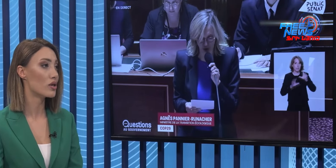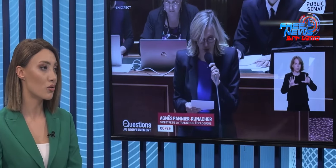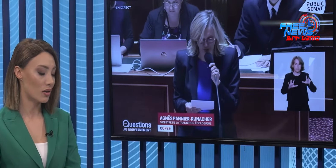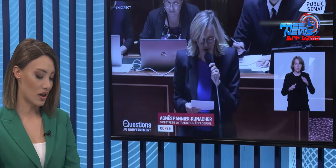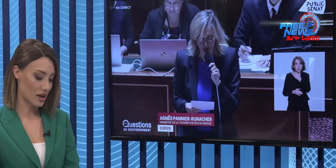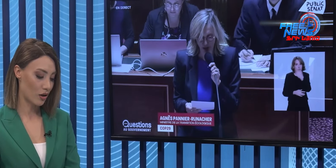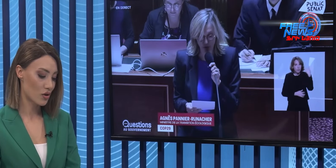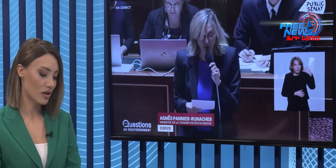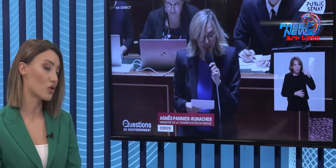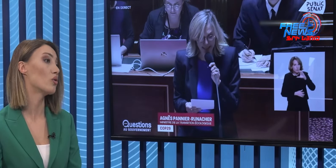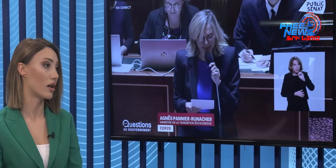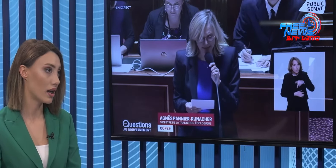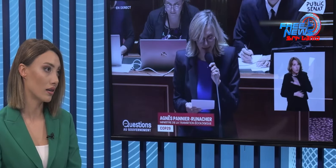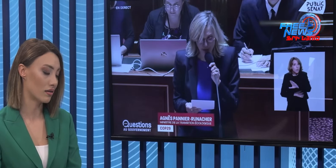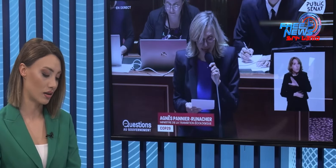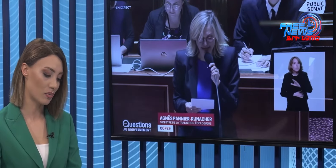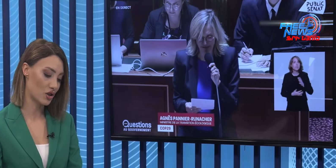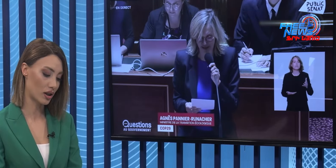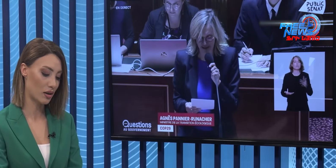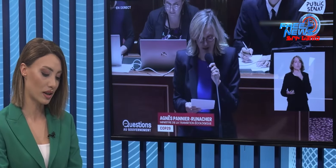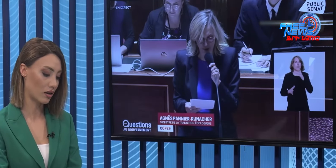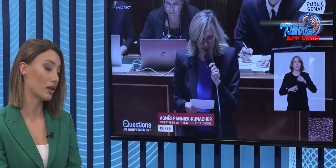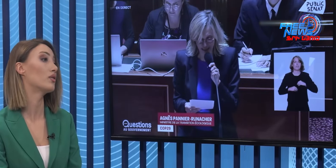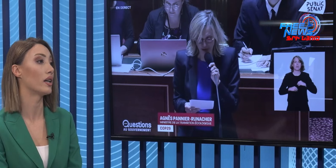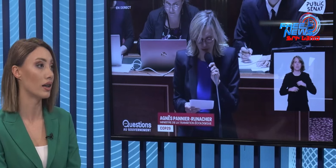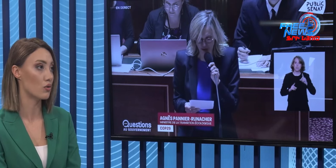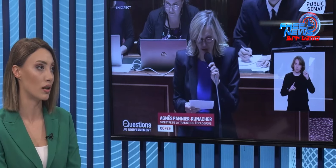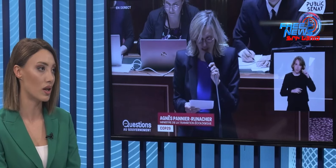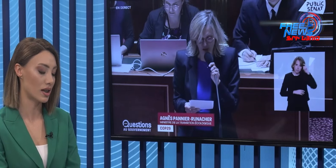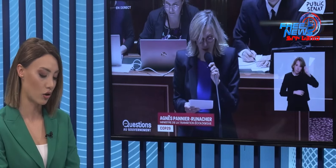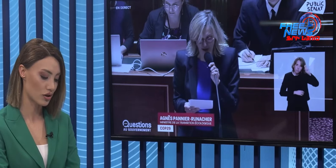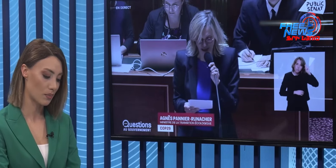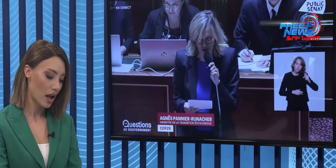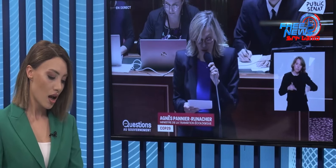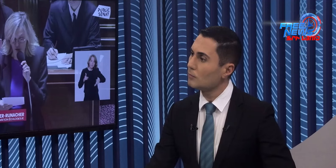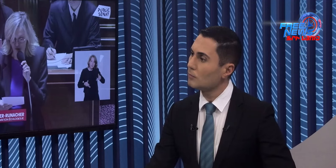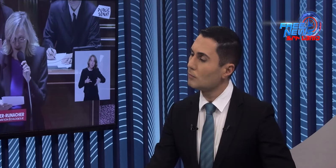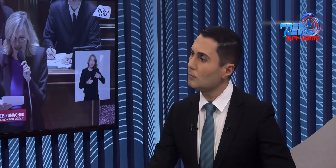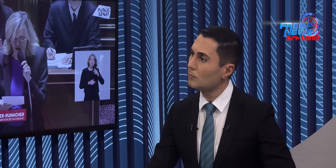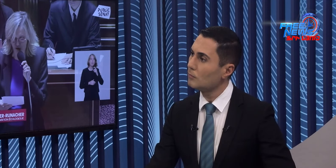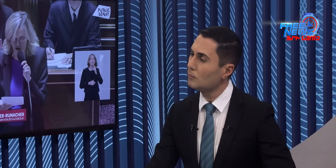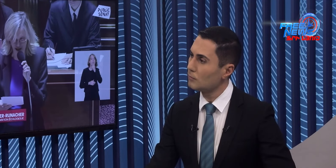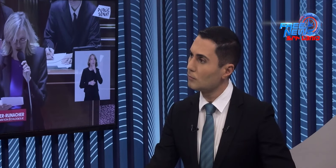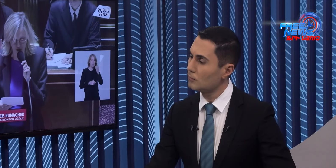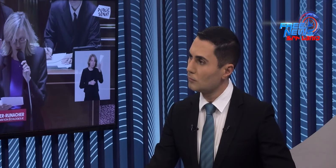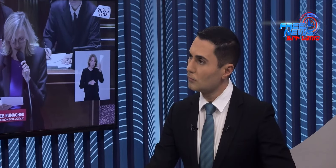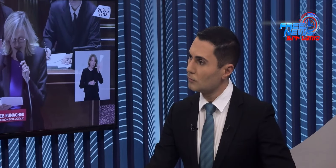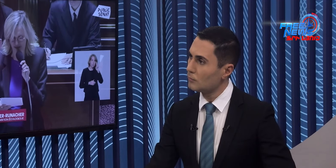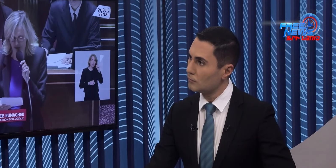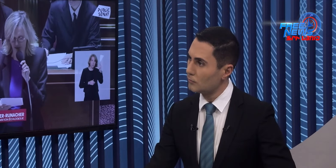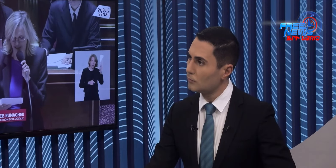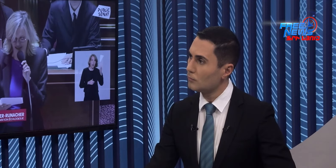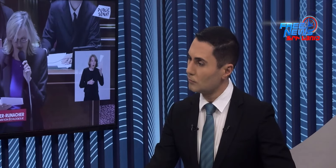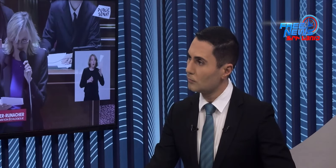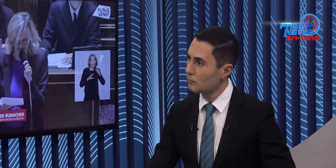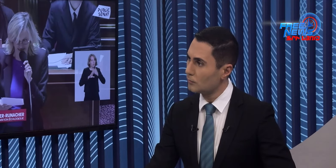մեծ գործակցության մասին է խոսքը Սոկարի հետ, Ադրբեջանի պետական նավթային ընկերության մասին է խոսքը։ Այս մասով Ֆրանսիայից դեռևս արձագանք